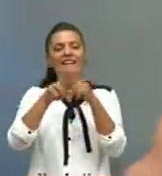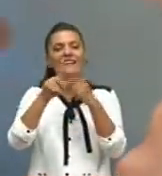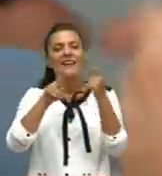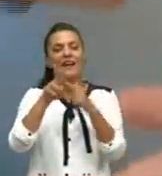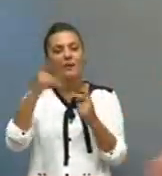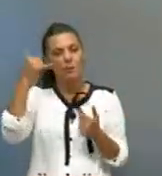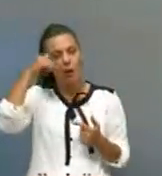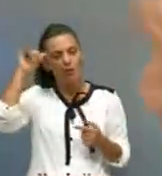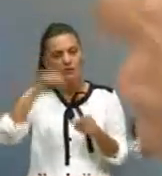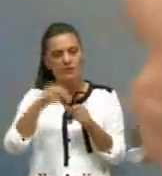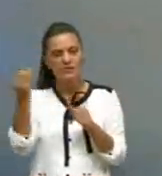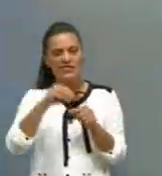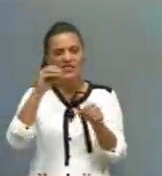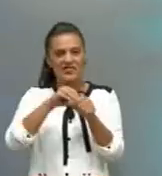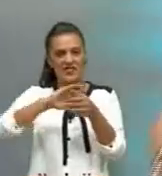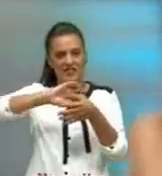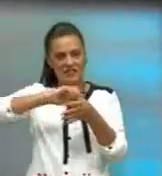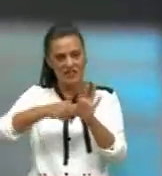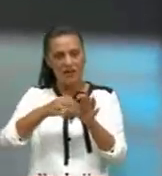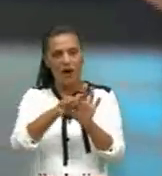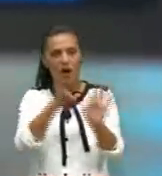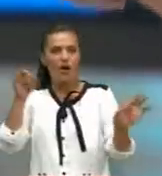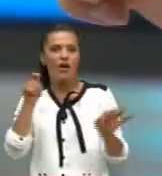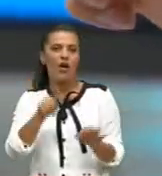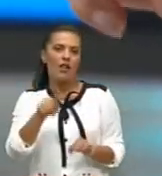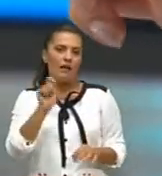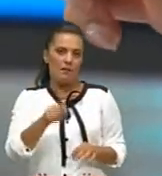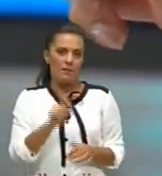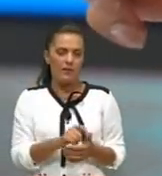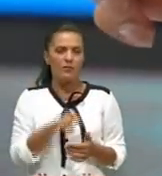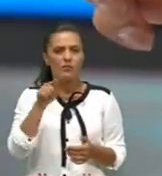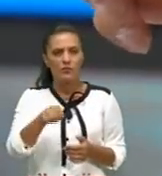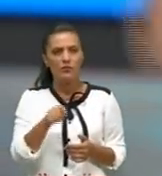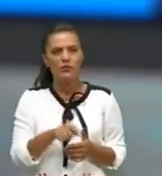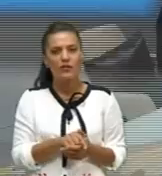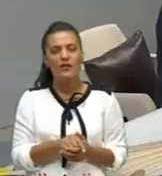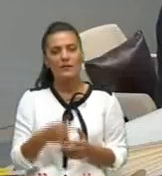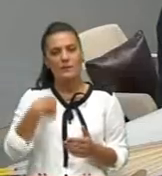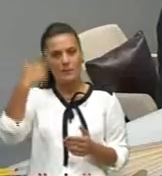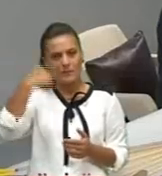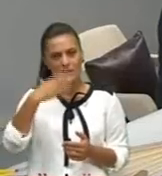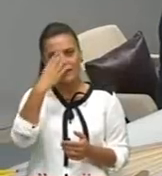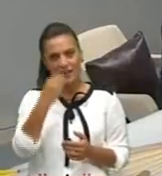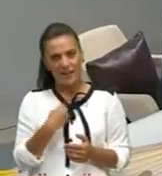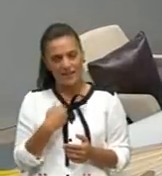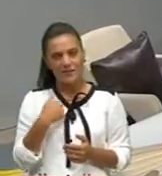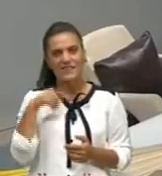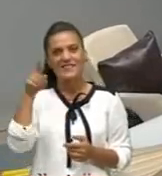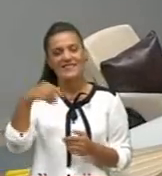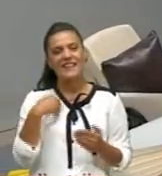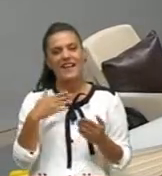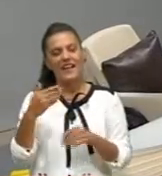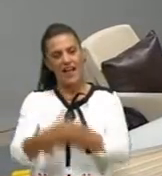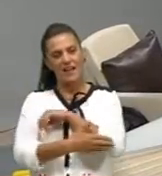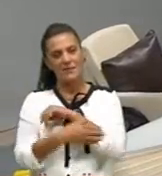içeri çevirirseniz. İçeri çeviriyorum evet, ki içeri şöyle dayayacağım ok değil öyle mi? Öyle atılıyor. Böyle evet. Bunu da Başak Hanım'a hediye etmek istiyorum sizin